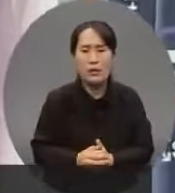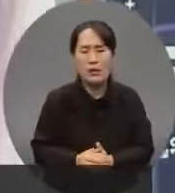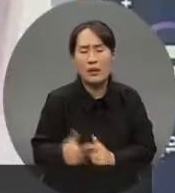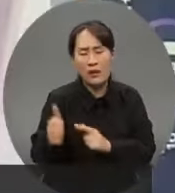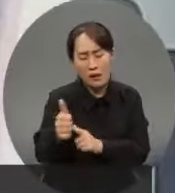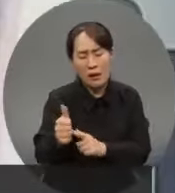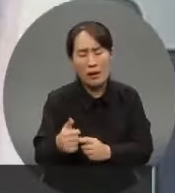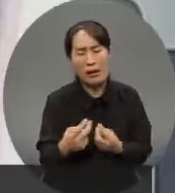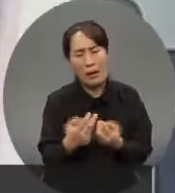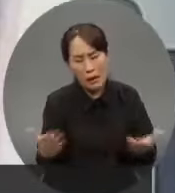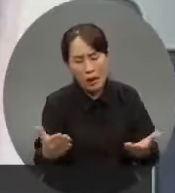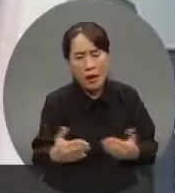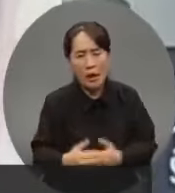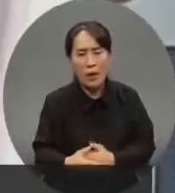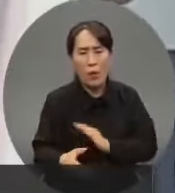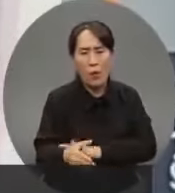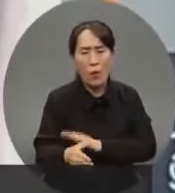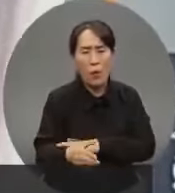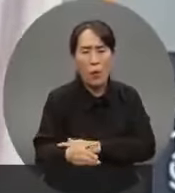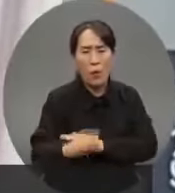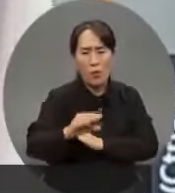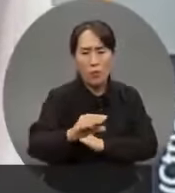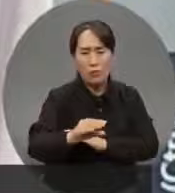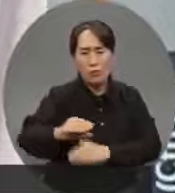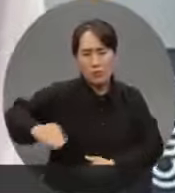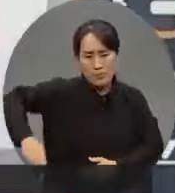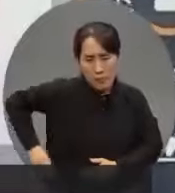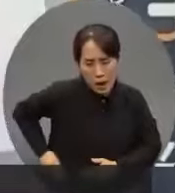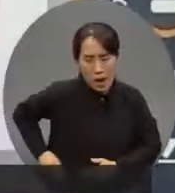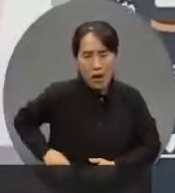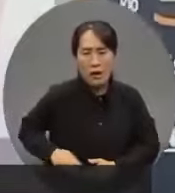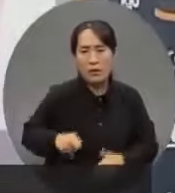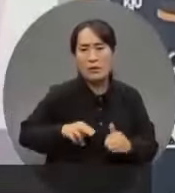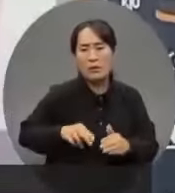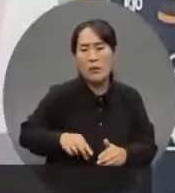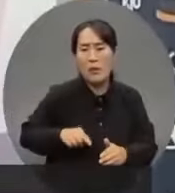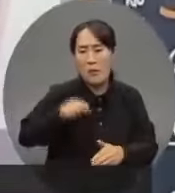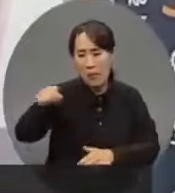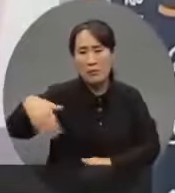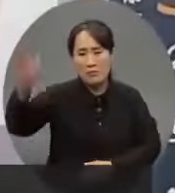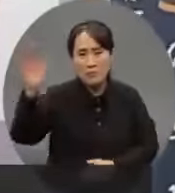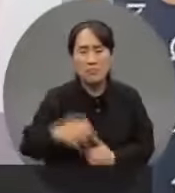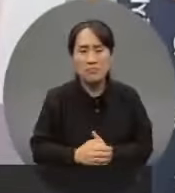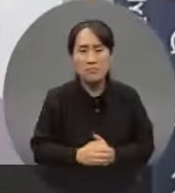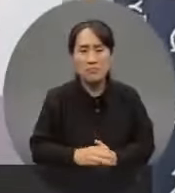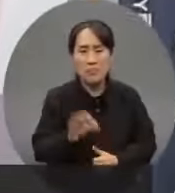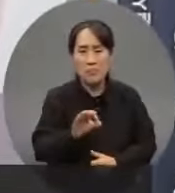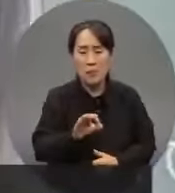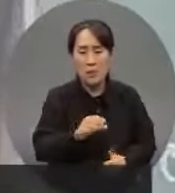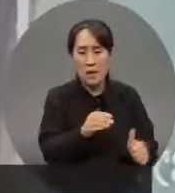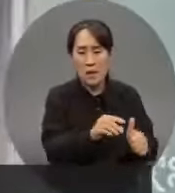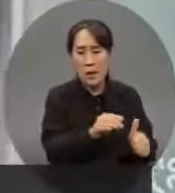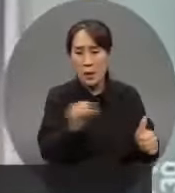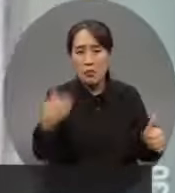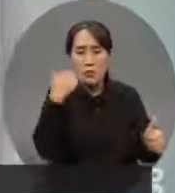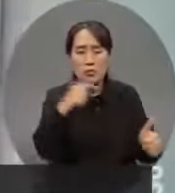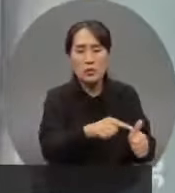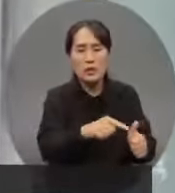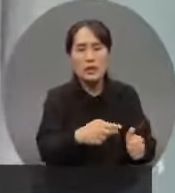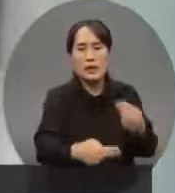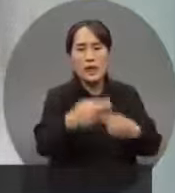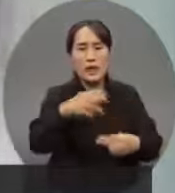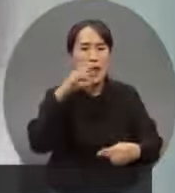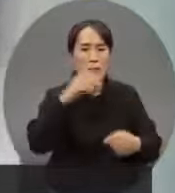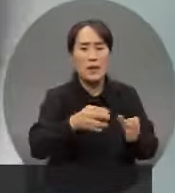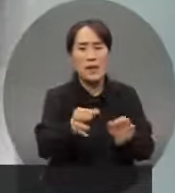남성은 마지못해 오른손에 준 봉투를 뒷주머니에 넣고 밖으로 나갑니다 봉투를 건낸 사람은 청주시 상당구 한